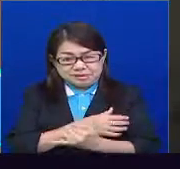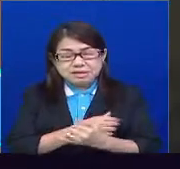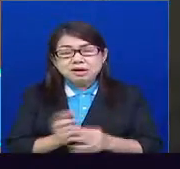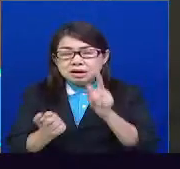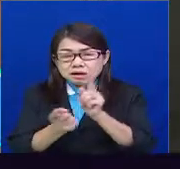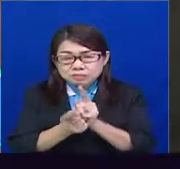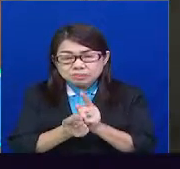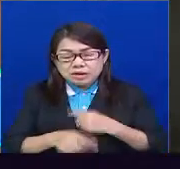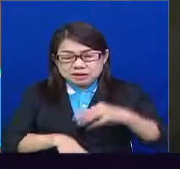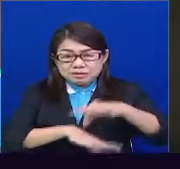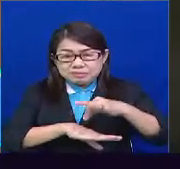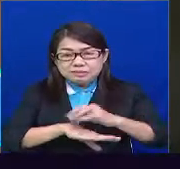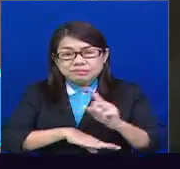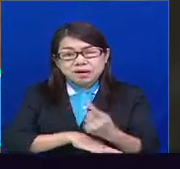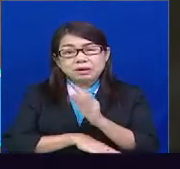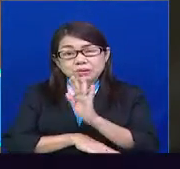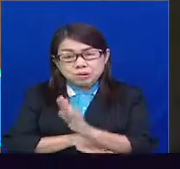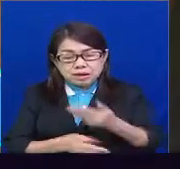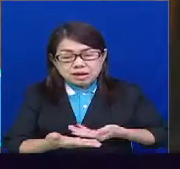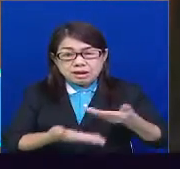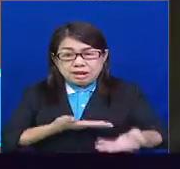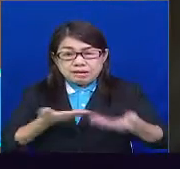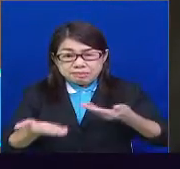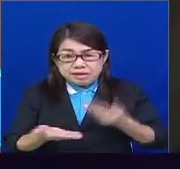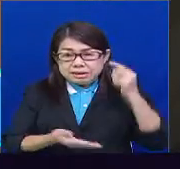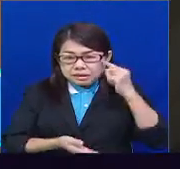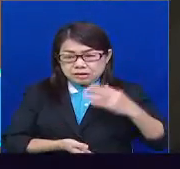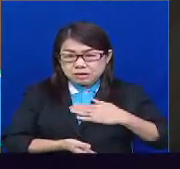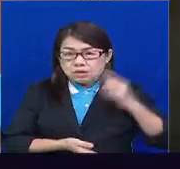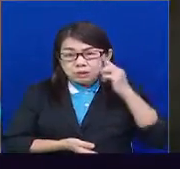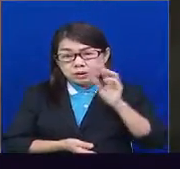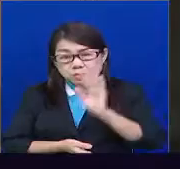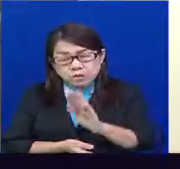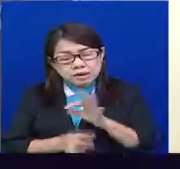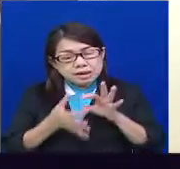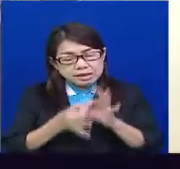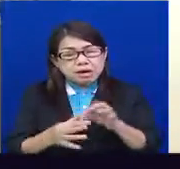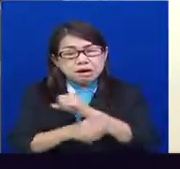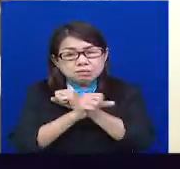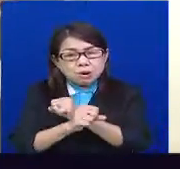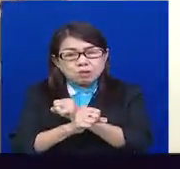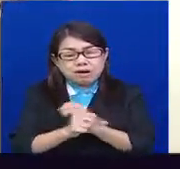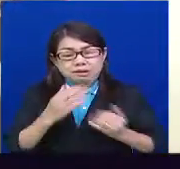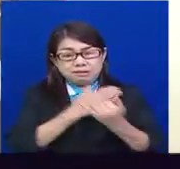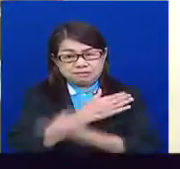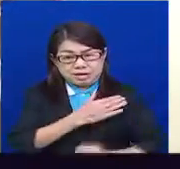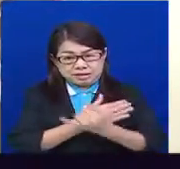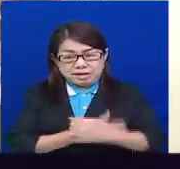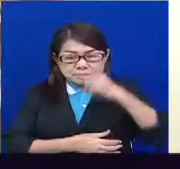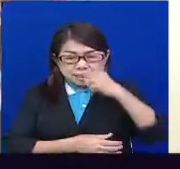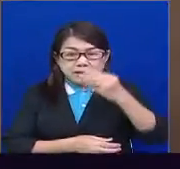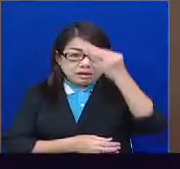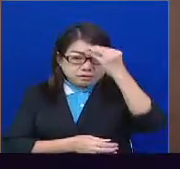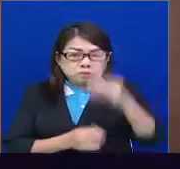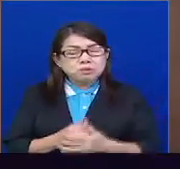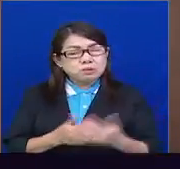เปลี่ยนความคิดเห็นเกี่ยวกับความร่วมมือด้านการป้องกันประเทศระหว่างไทยและญี่ปุ่นพลเอกอุดมเดชชื่นชมความสัมพันธ์อันดีระหว่าง 2ประเทศ